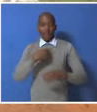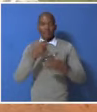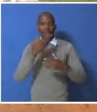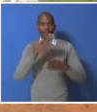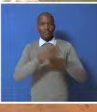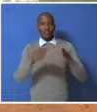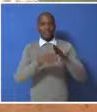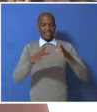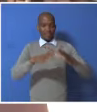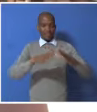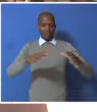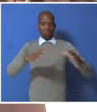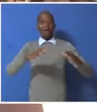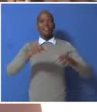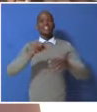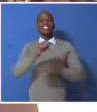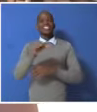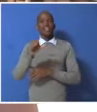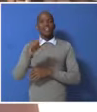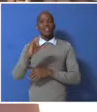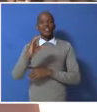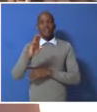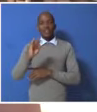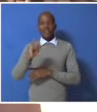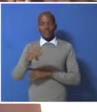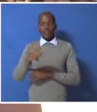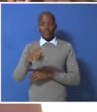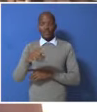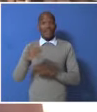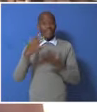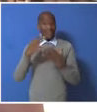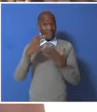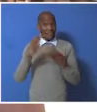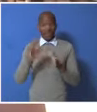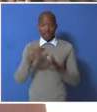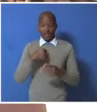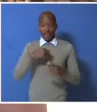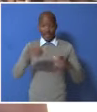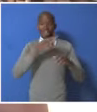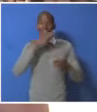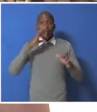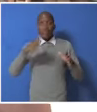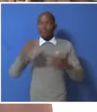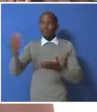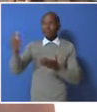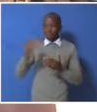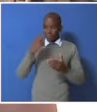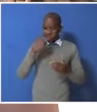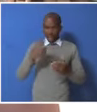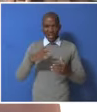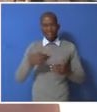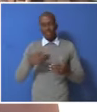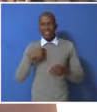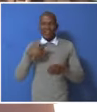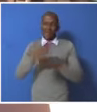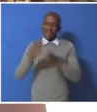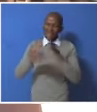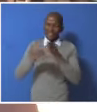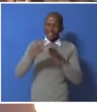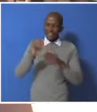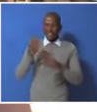ya 10 cubic. Ba ne ba felela ba tla mo saeteng be re tla re bua gone mo gore nka ga e kanang kang le wa sechoice